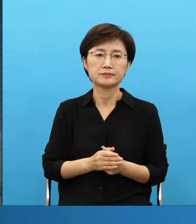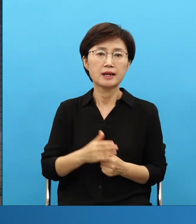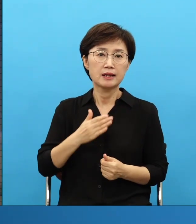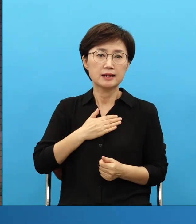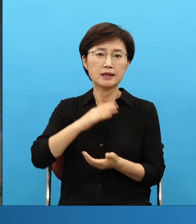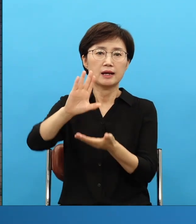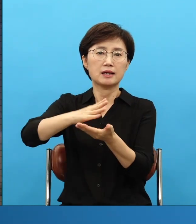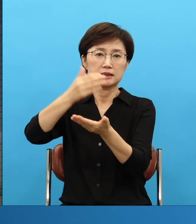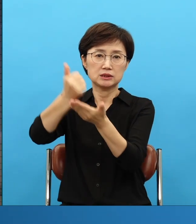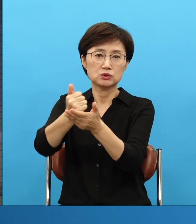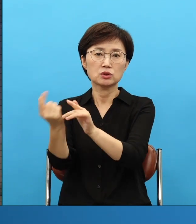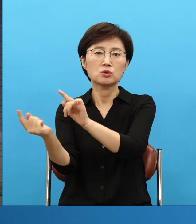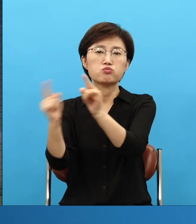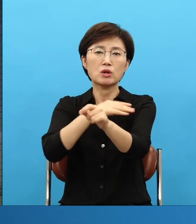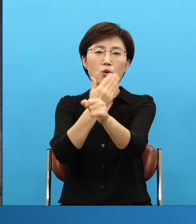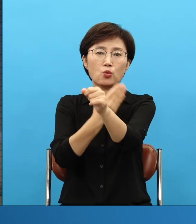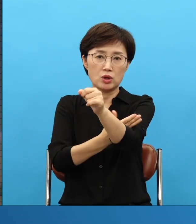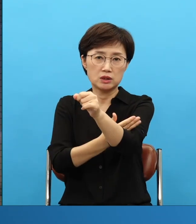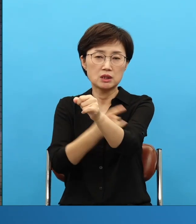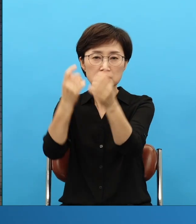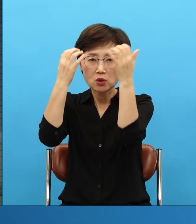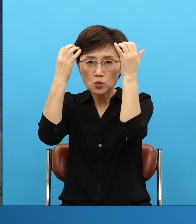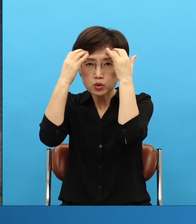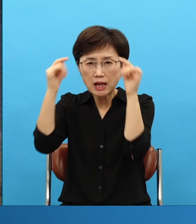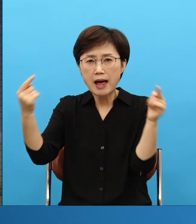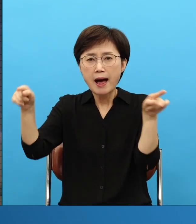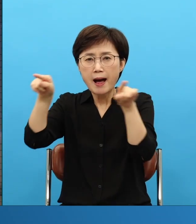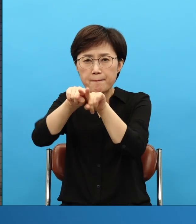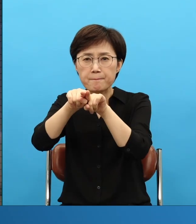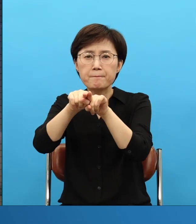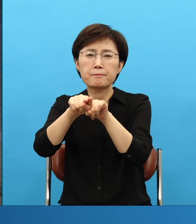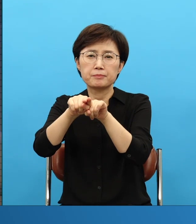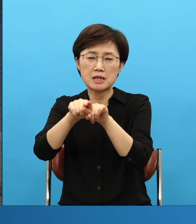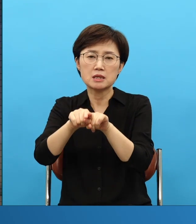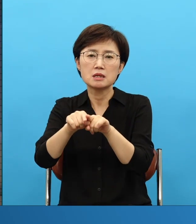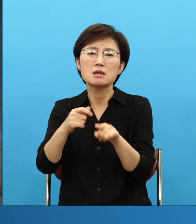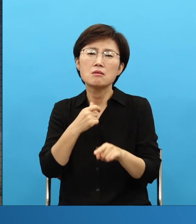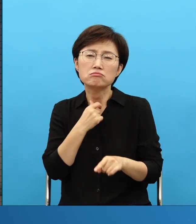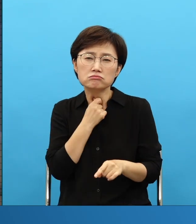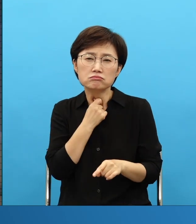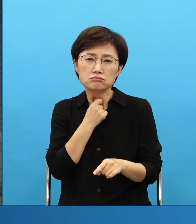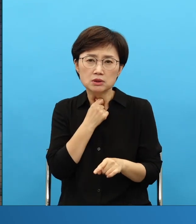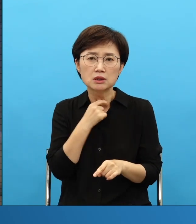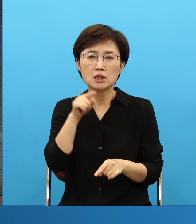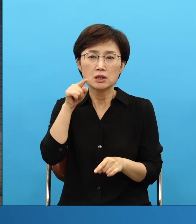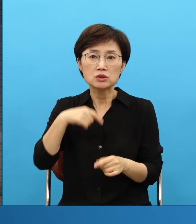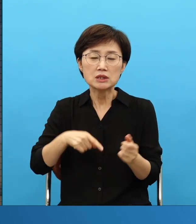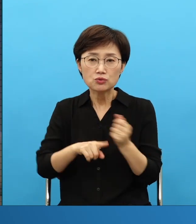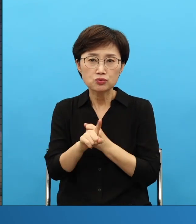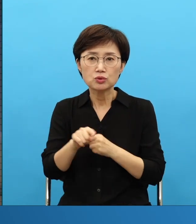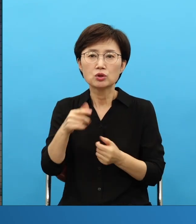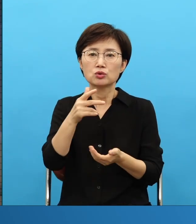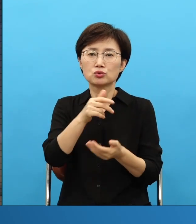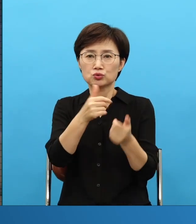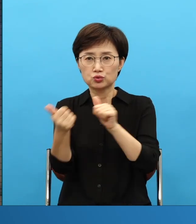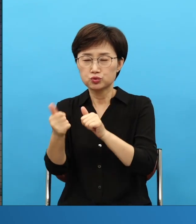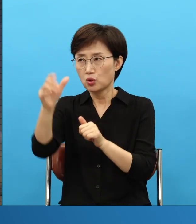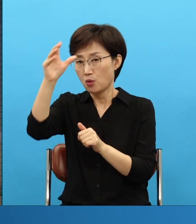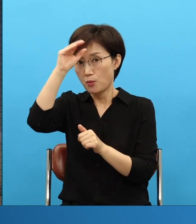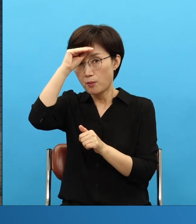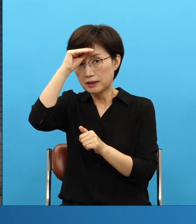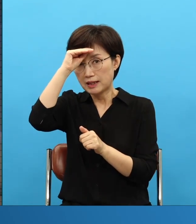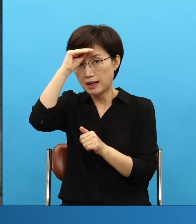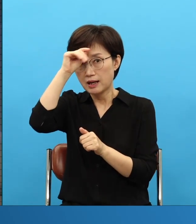의라. 내가 그리스도와 그 부활의 권능과 그 고난의 참여함을 알고자 하여 그의